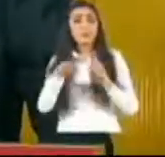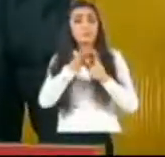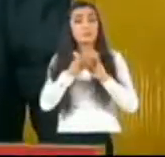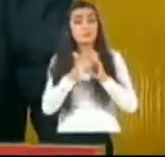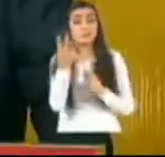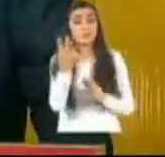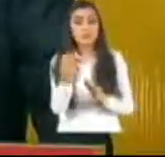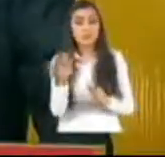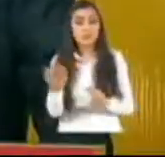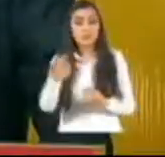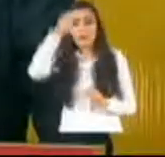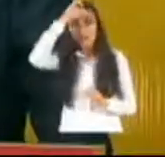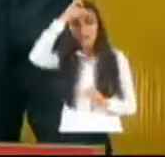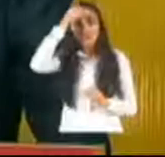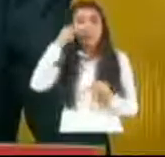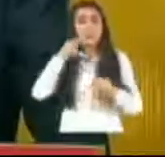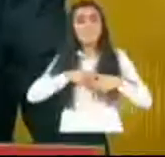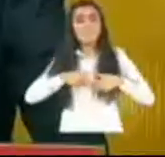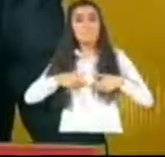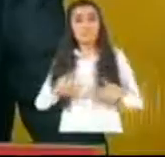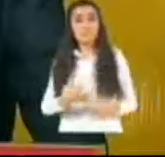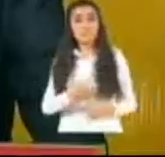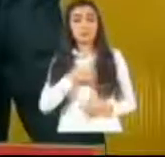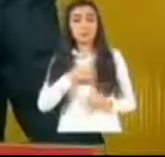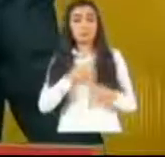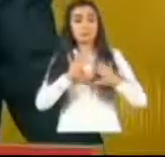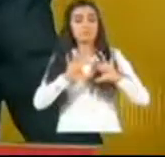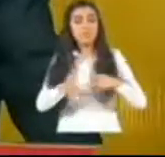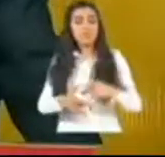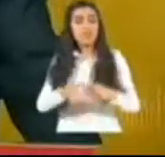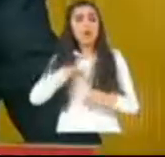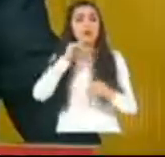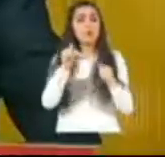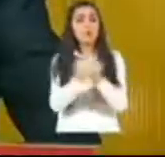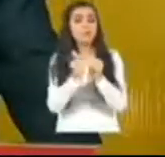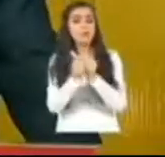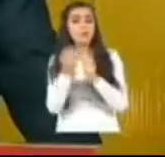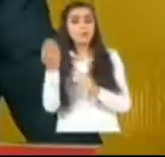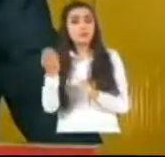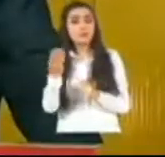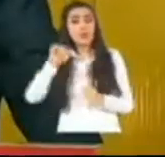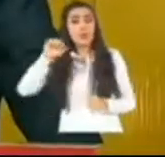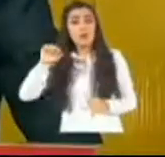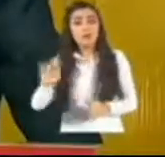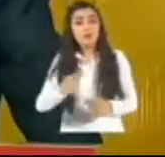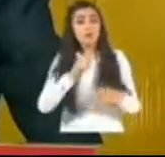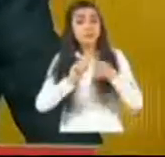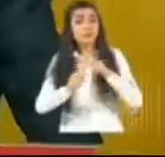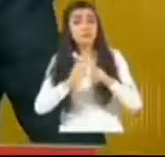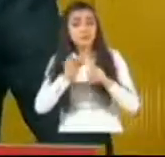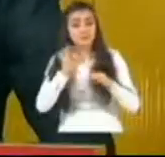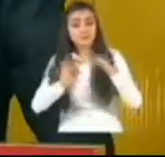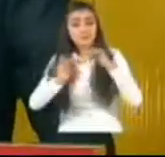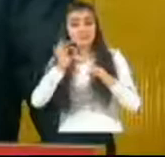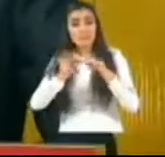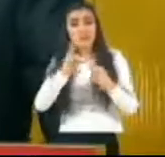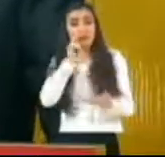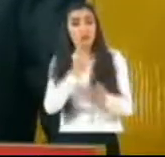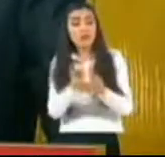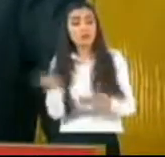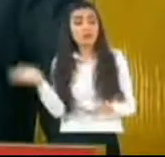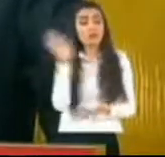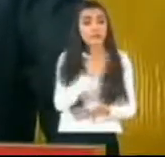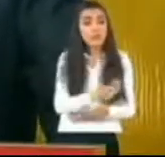Sistematik olarak Türkiye'nin milli gururunu inciten Avrupa Birliği'nin özellikle siyasi denetim kararından